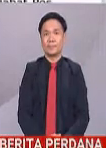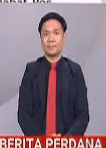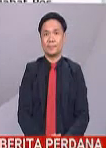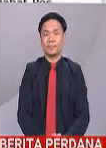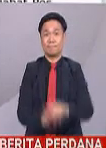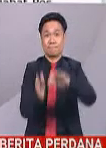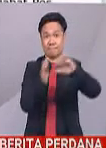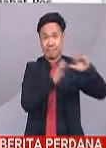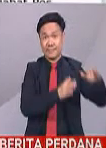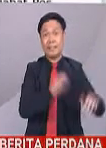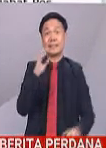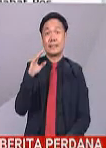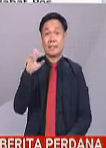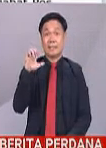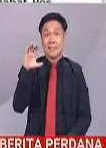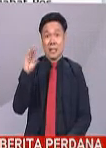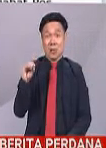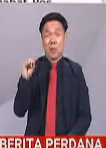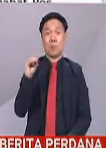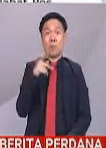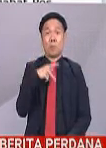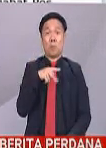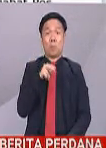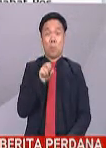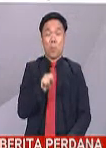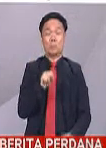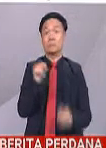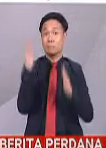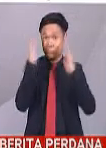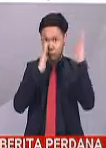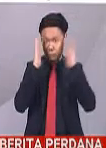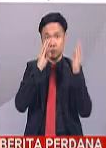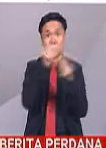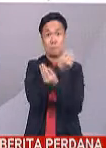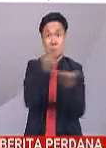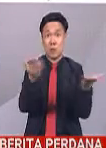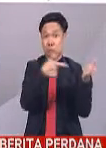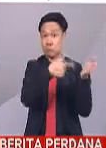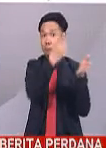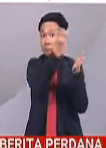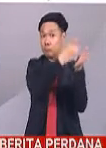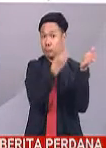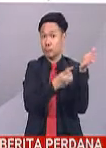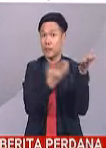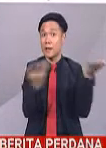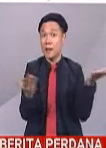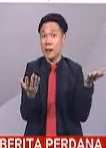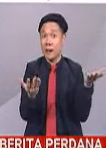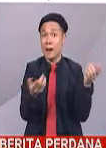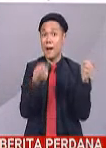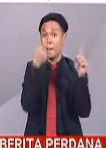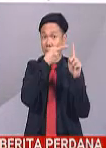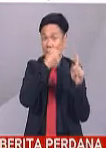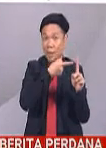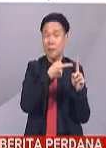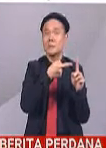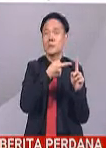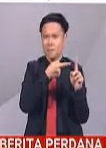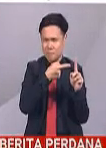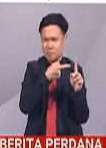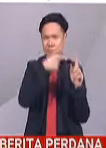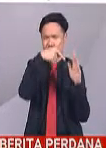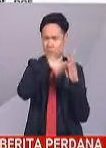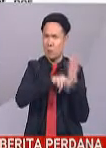Ketua Eksekutif Kumpulan Pos Malaysia Syed Mat Najib Syed Mat Nor memaklumkan reka bentuk stem itu membawa maksud erti dan nilai perayaan Hari